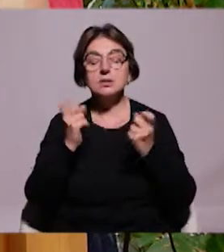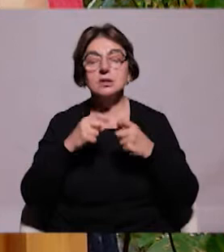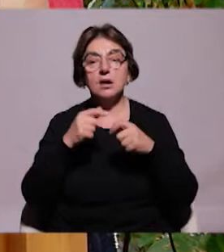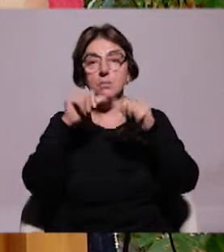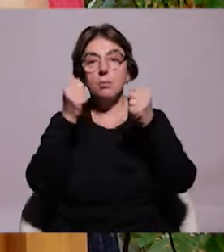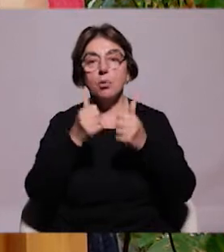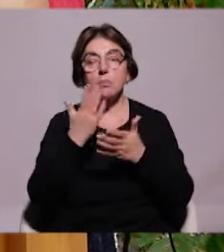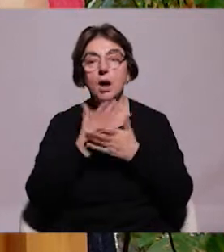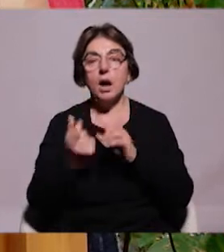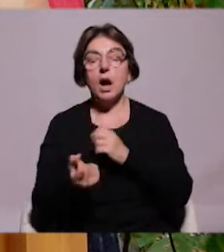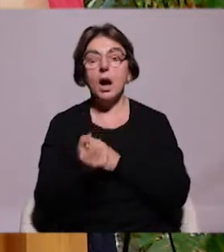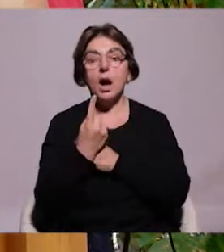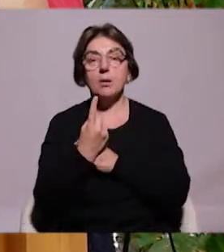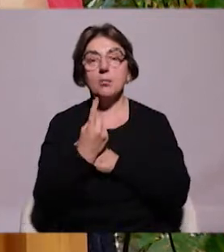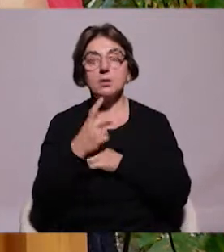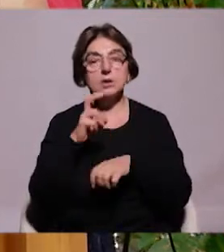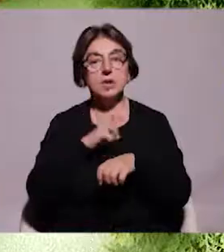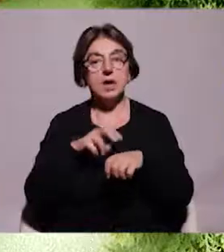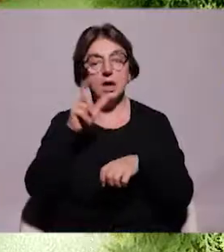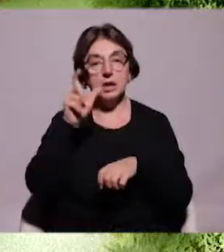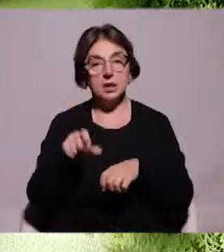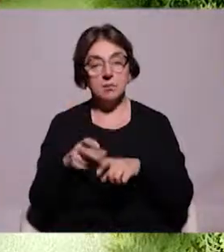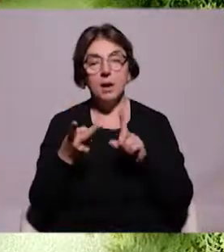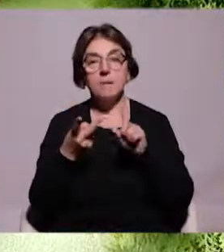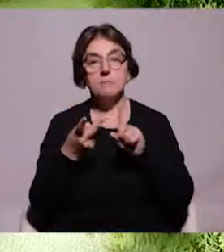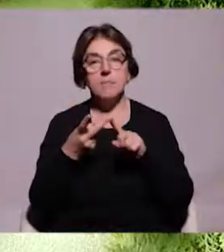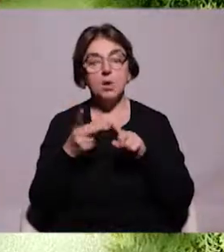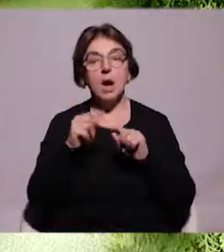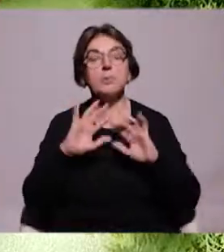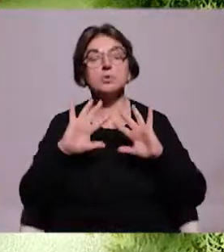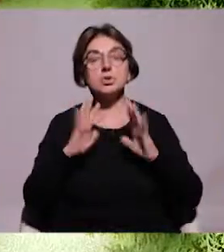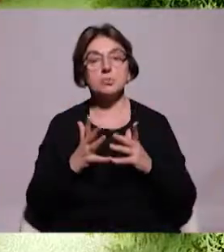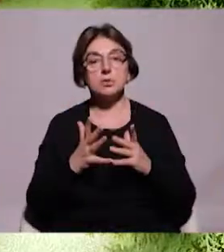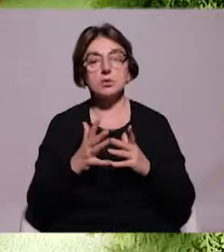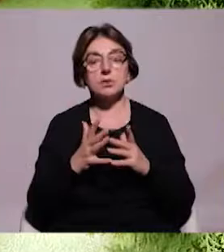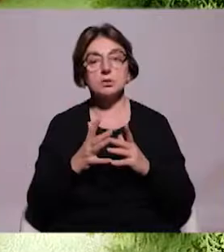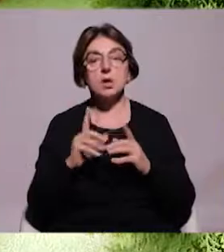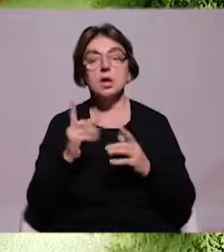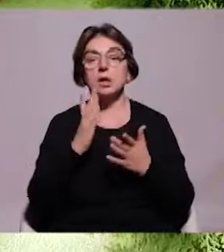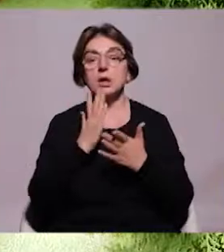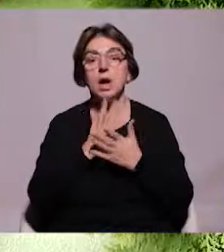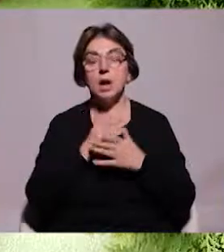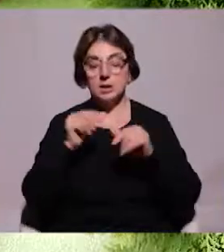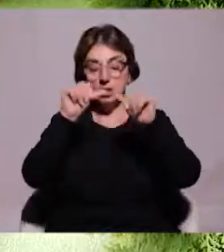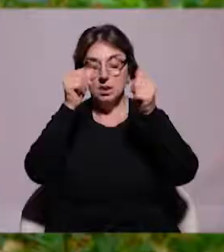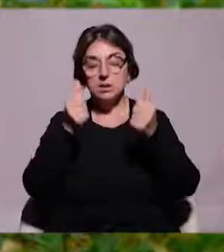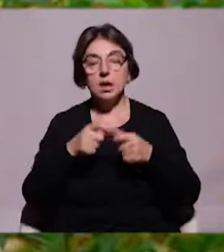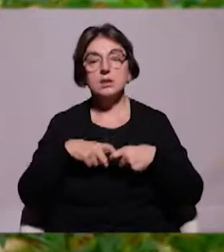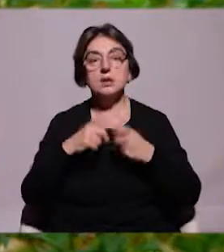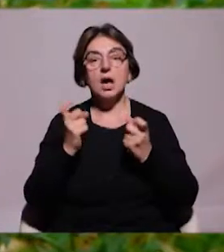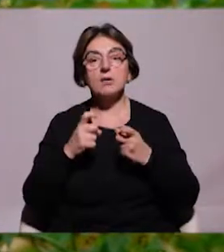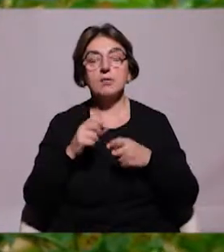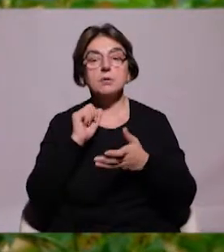დარღვევას აღმოაჩენდა ექიმი? მეორე: ამ შემთხვევაში რა არის ტანადობის